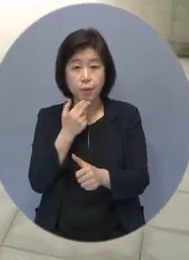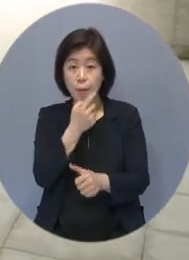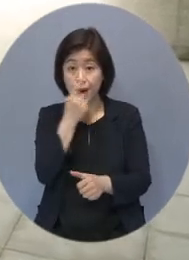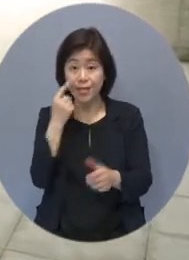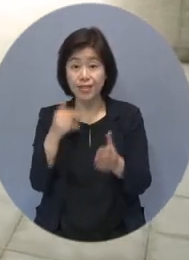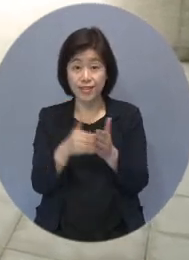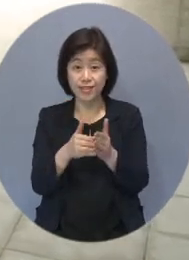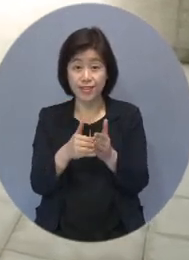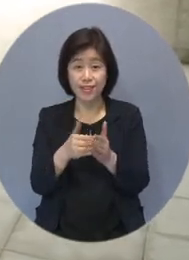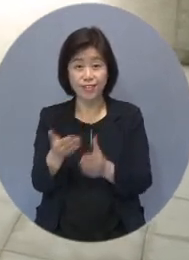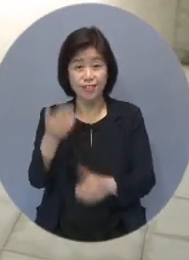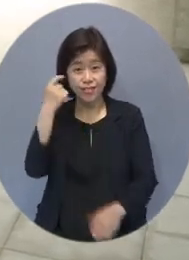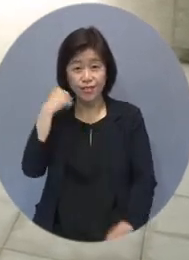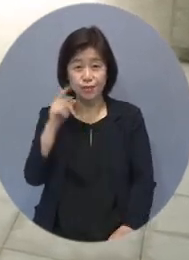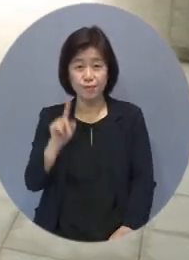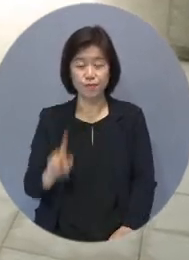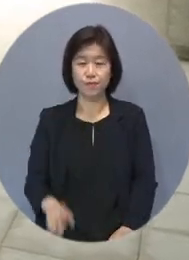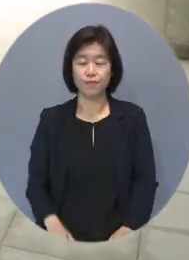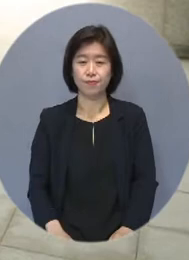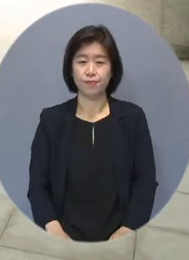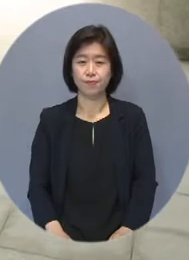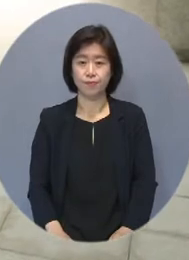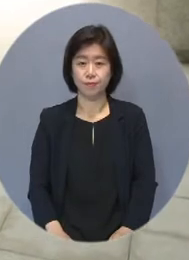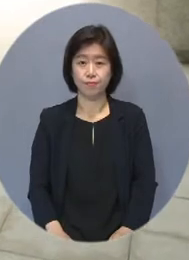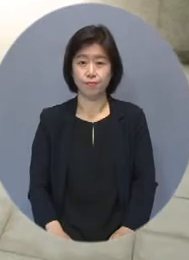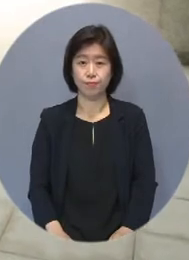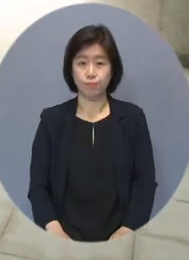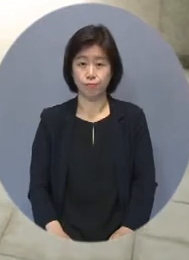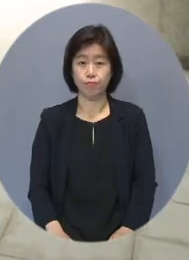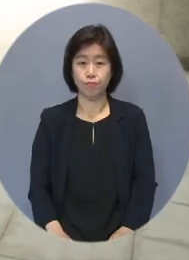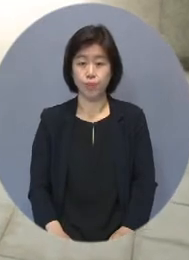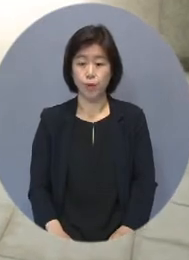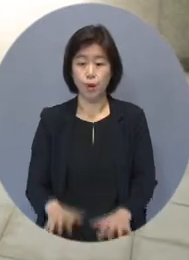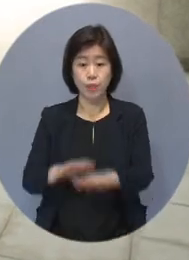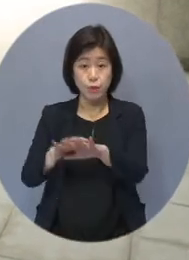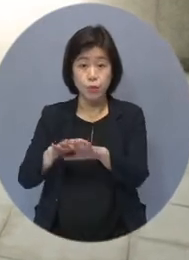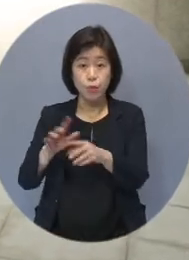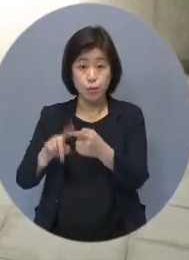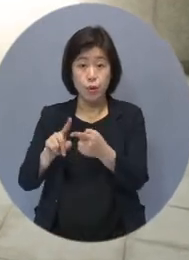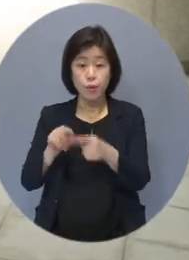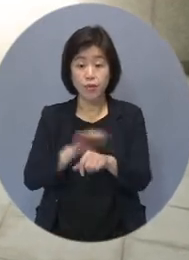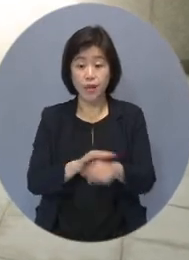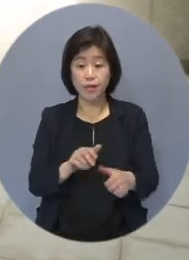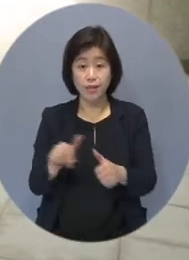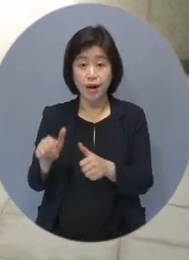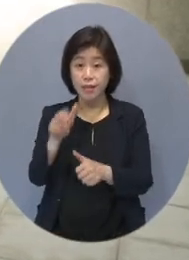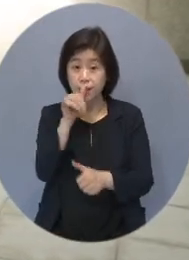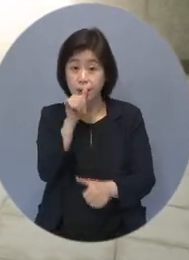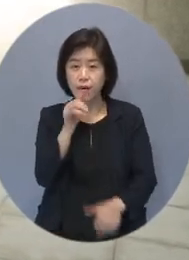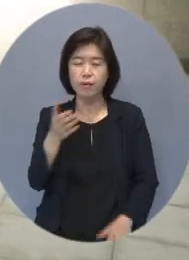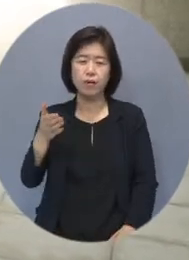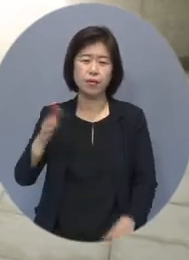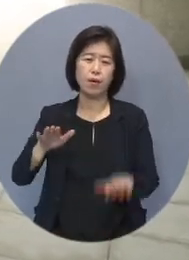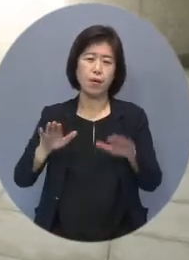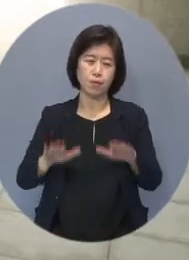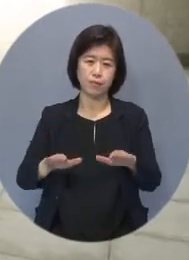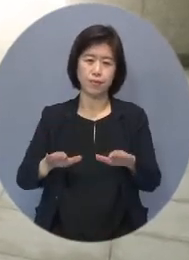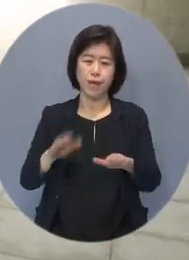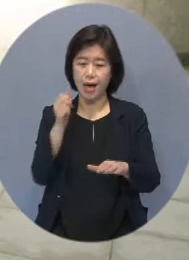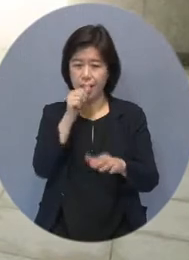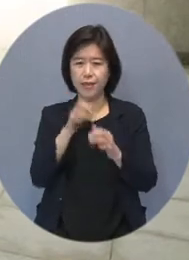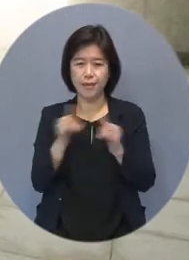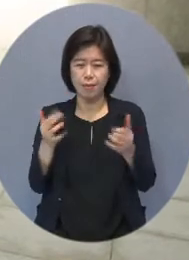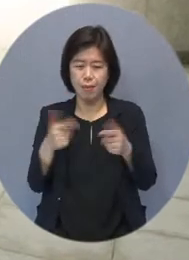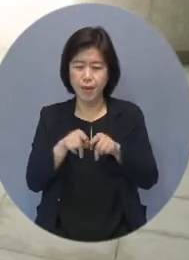같으세요? 일단 동선들을 지금 잘 오고는 있는데 사실 이제 안내자가 있으니까 이게